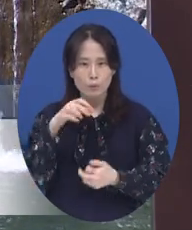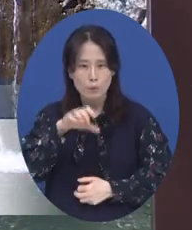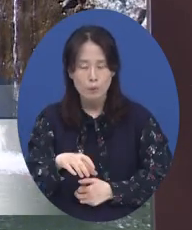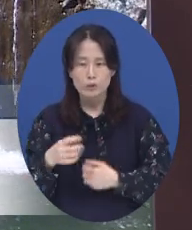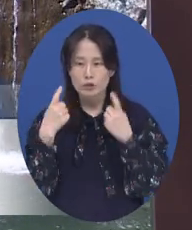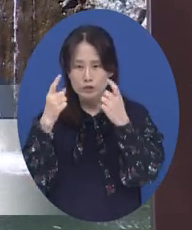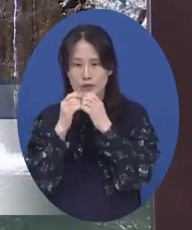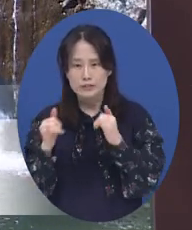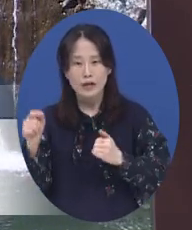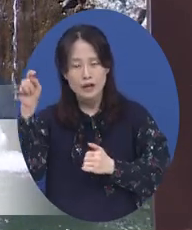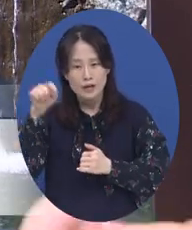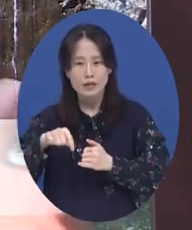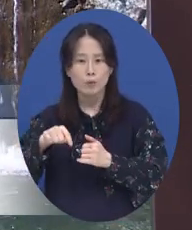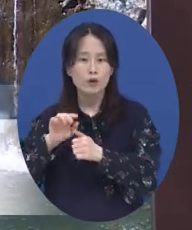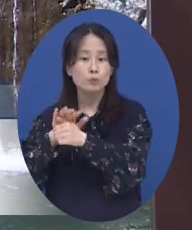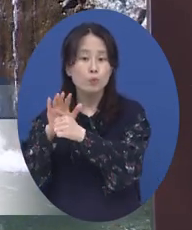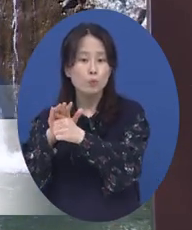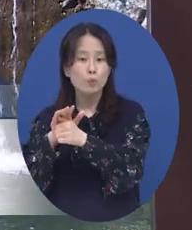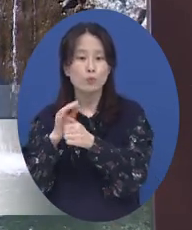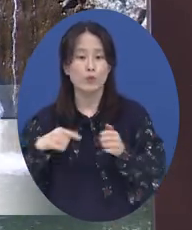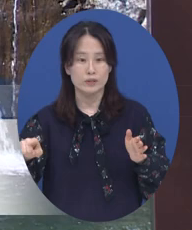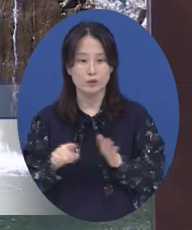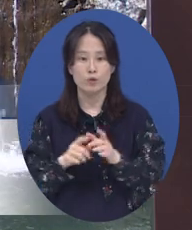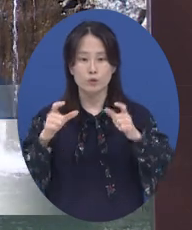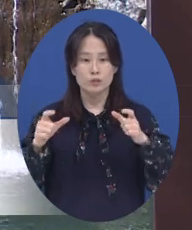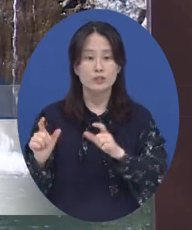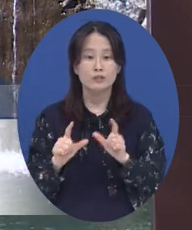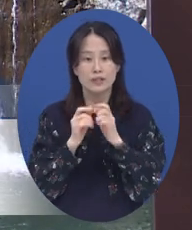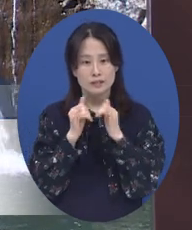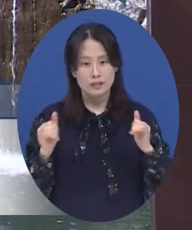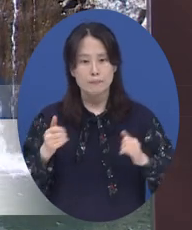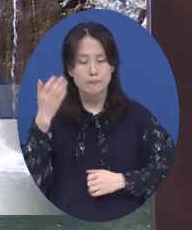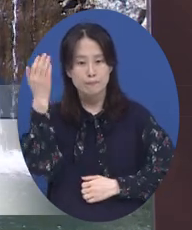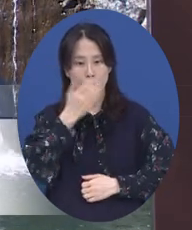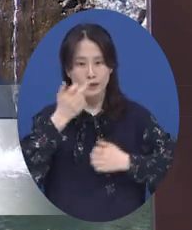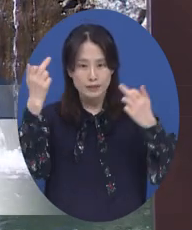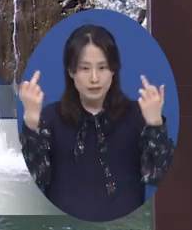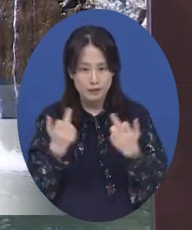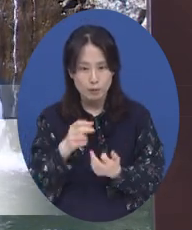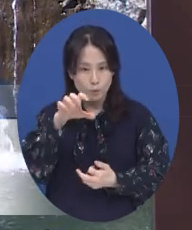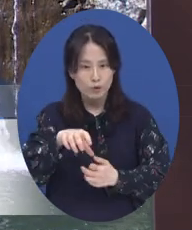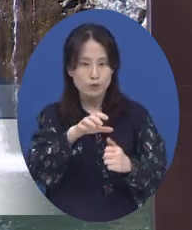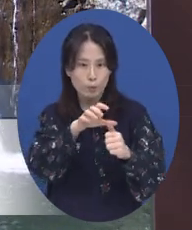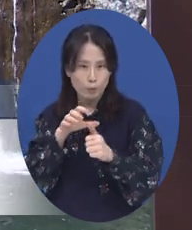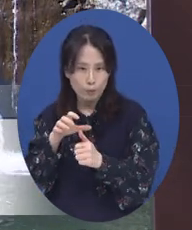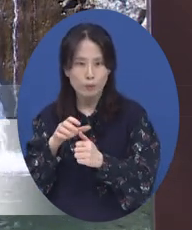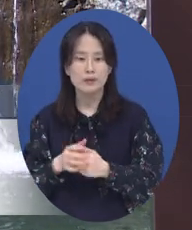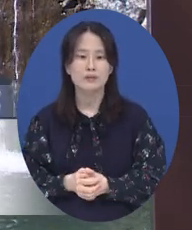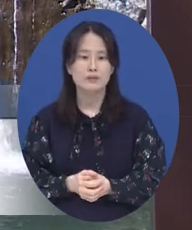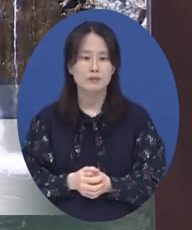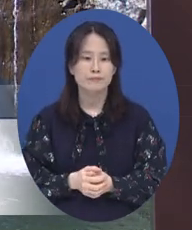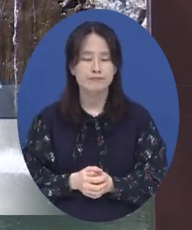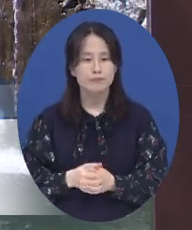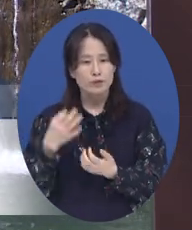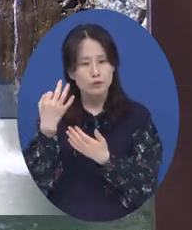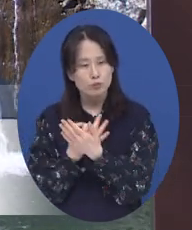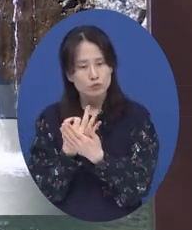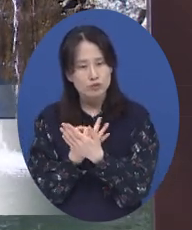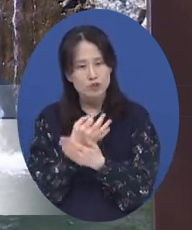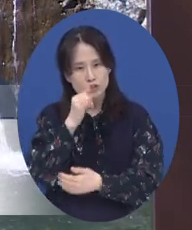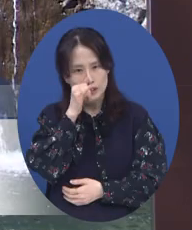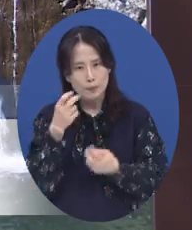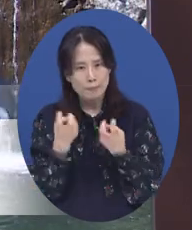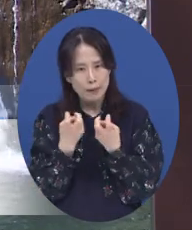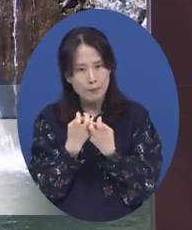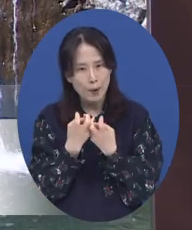개업을 어반 관객들 께 제공해 드리고 또한 지역 질문들 께서는 어이 청중 결국 을 활용해서 어떠한 소득